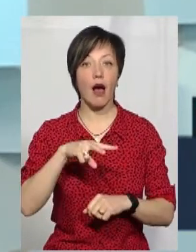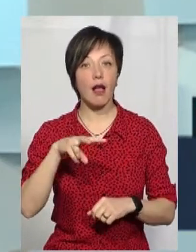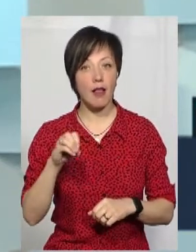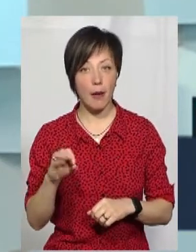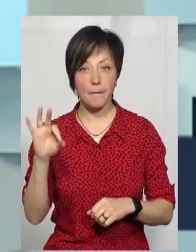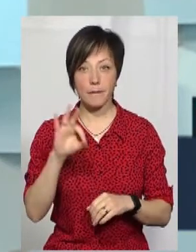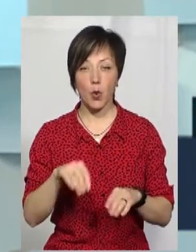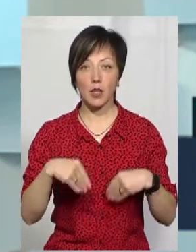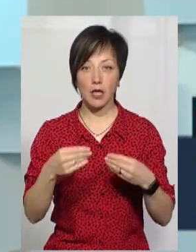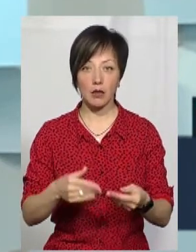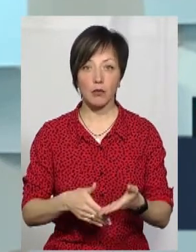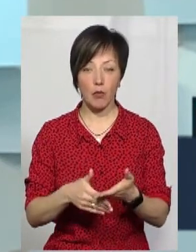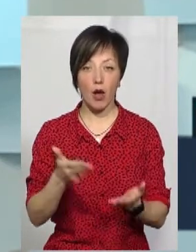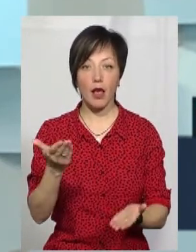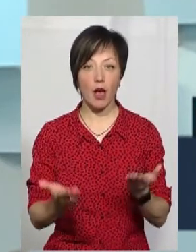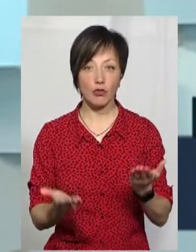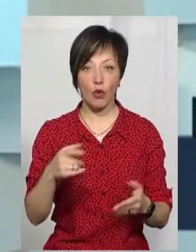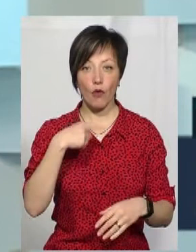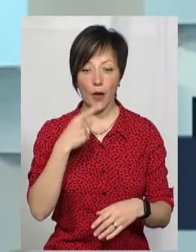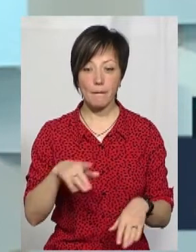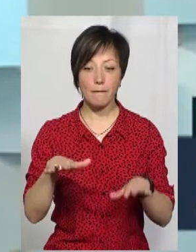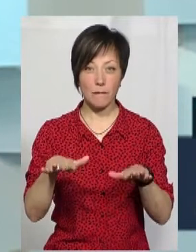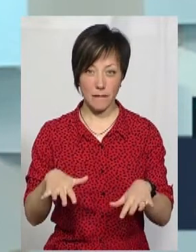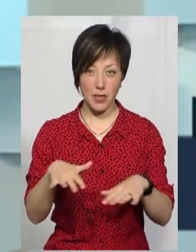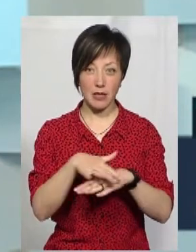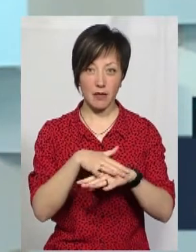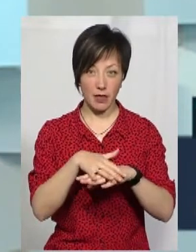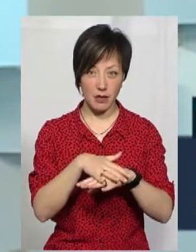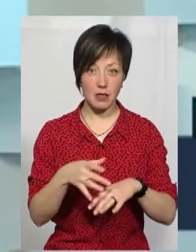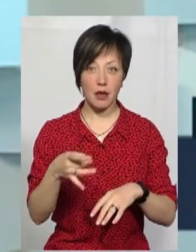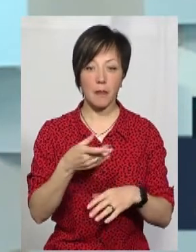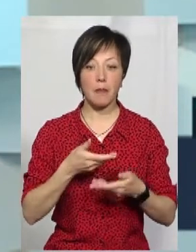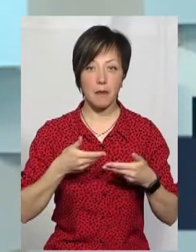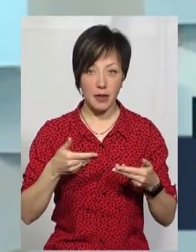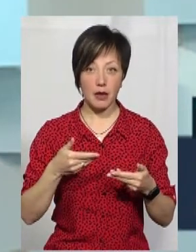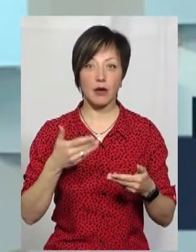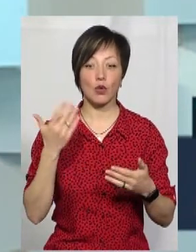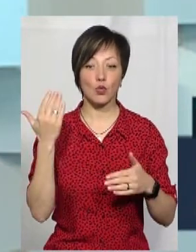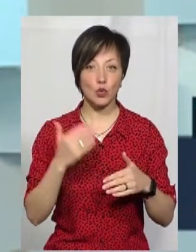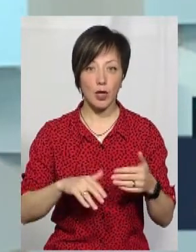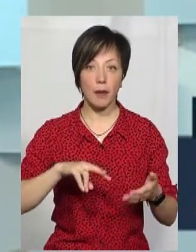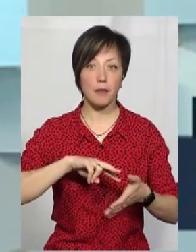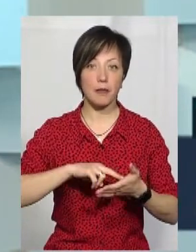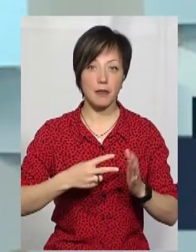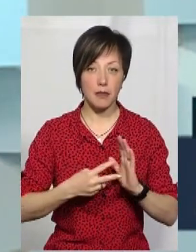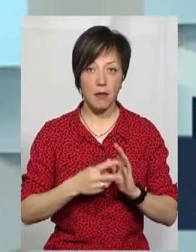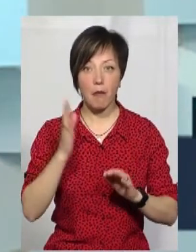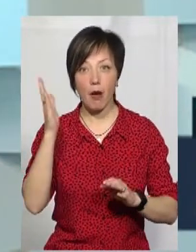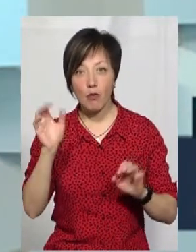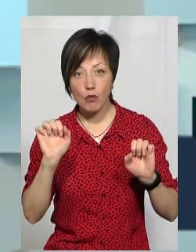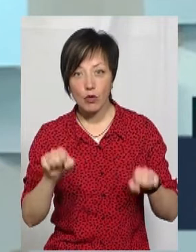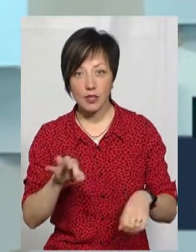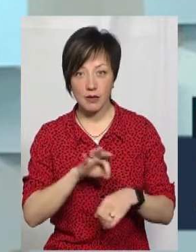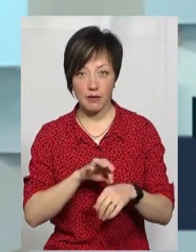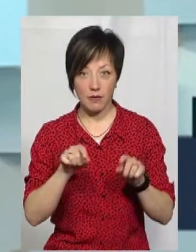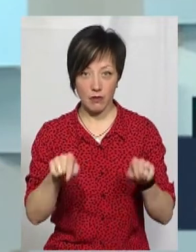щодо надання допомоги, якщо ми говоримо про місцеве населення, ми також це все передбачили, тому що це не виключає, що в майбутньому хтось може захворіти в